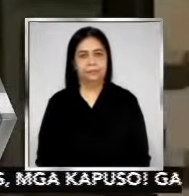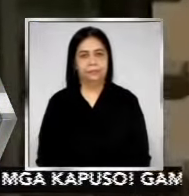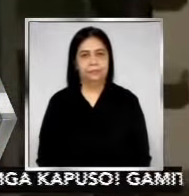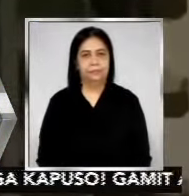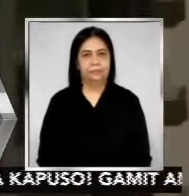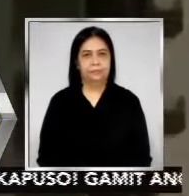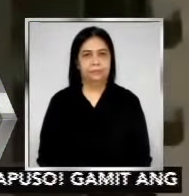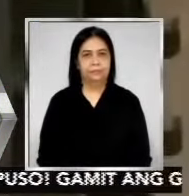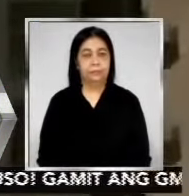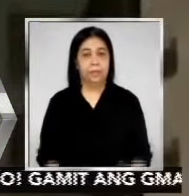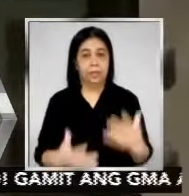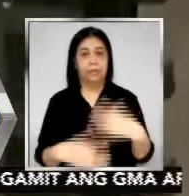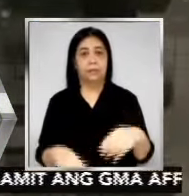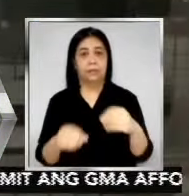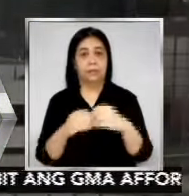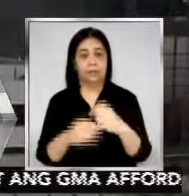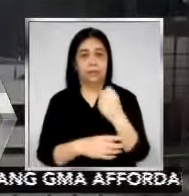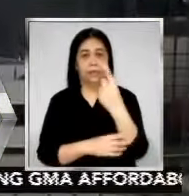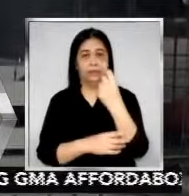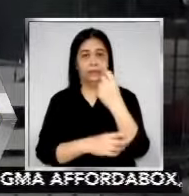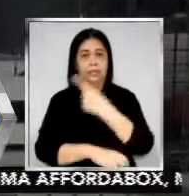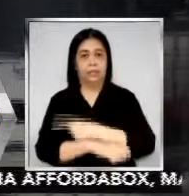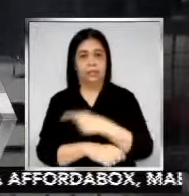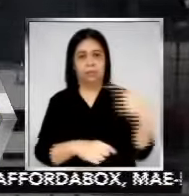Matapos ang 11 ng putukan,